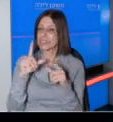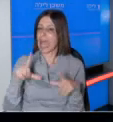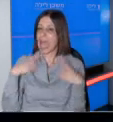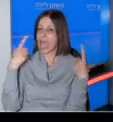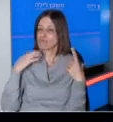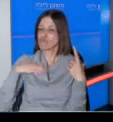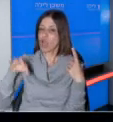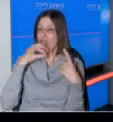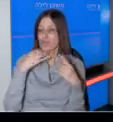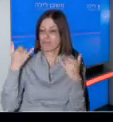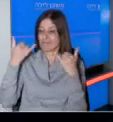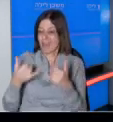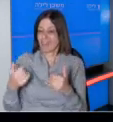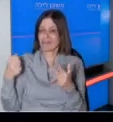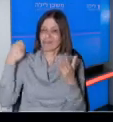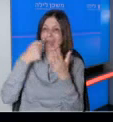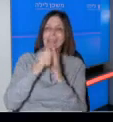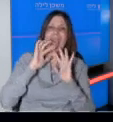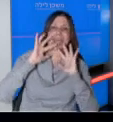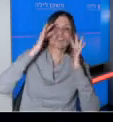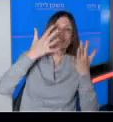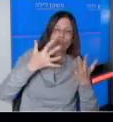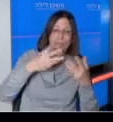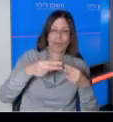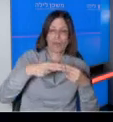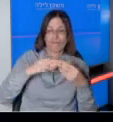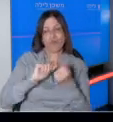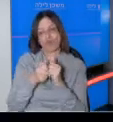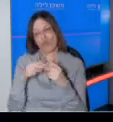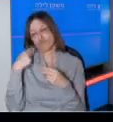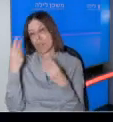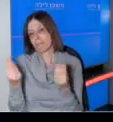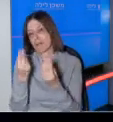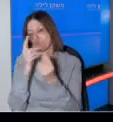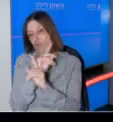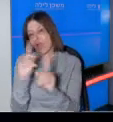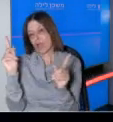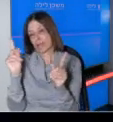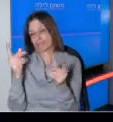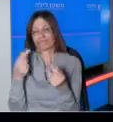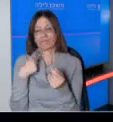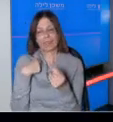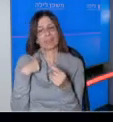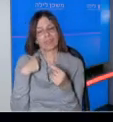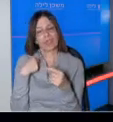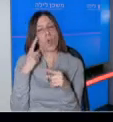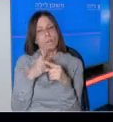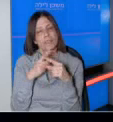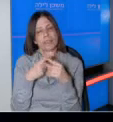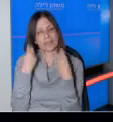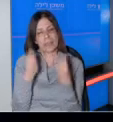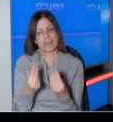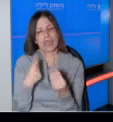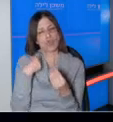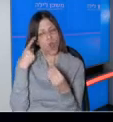שלנו מעכשיו ל10 שנים הקרובות, או שיקרה איזשהו משהו אחר? אני מאוד אופטימי. אני